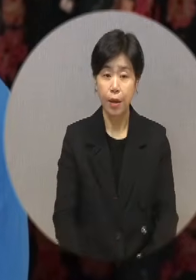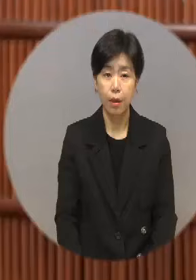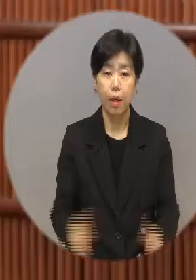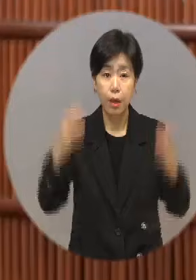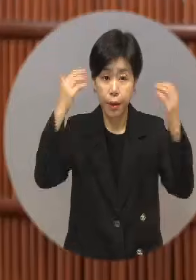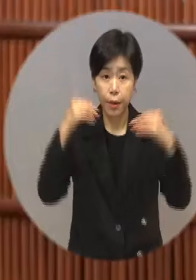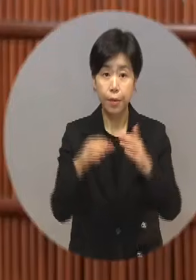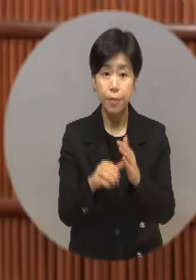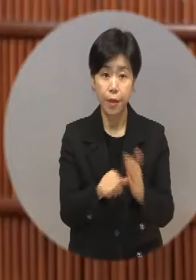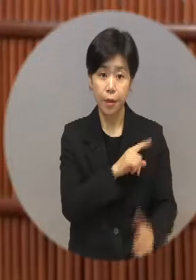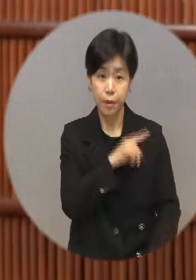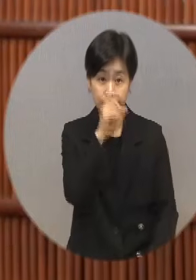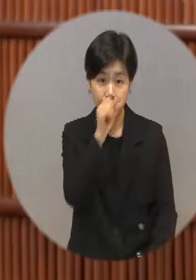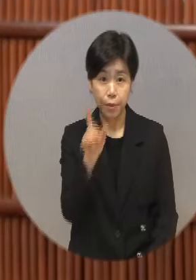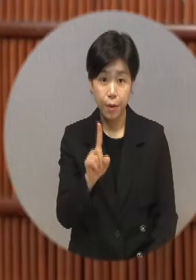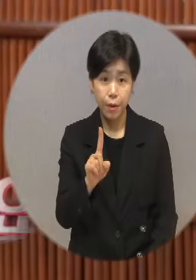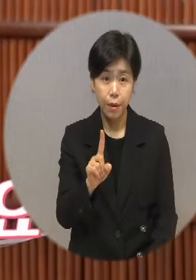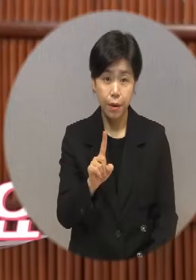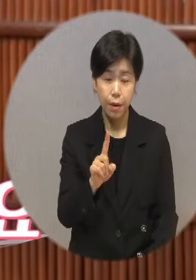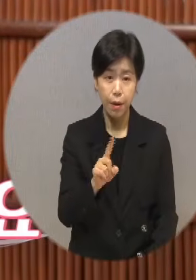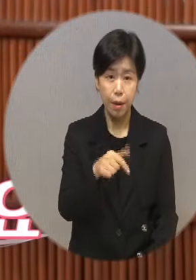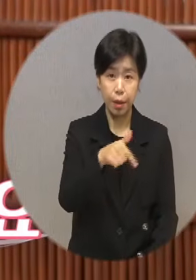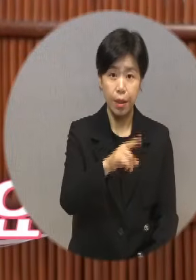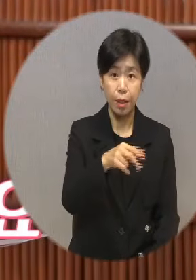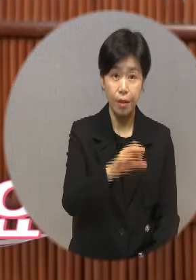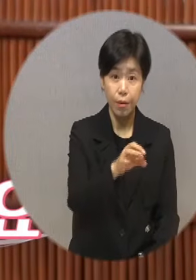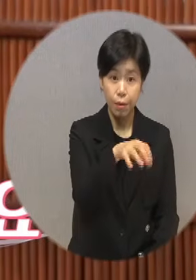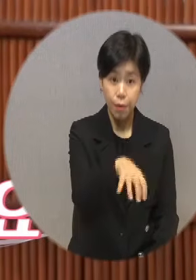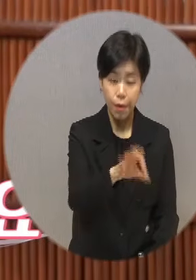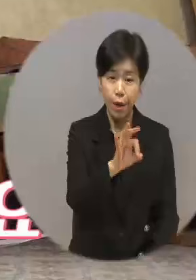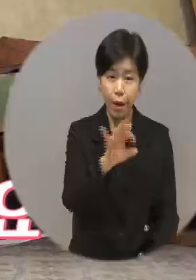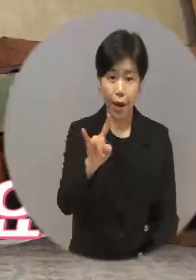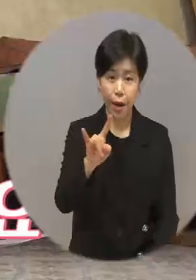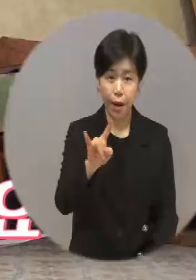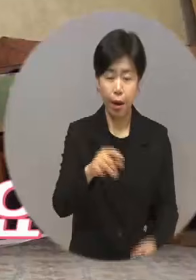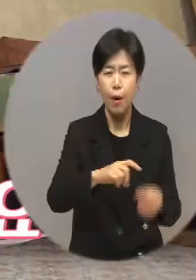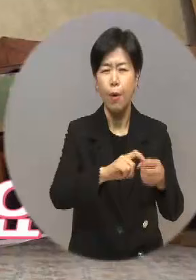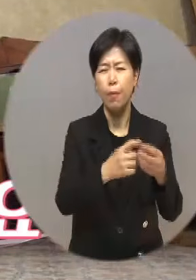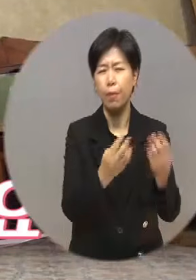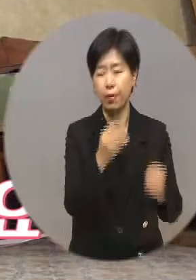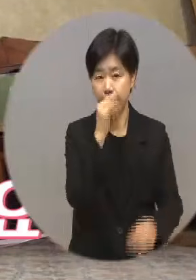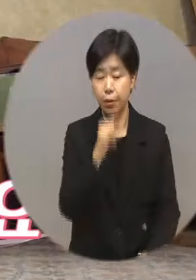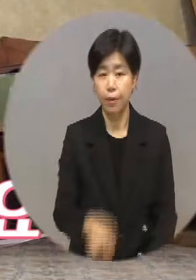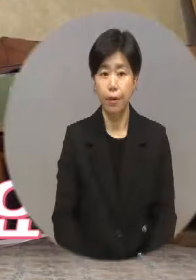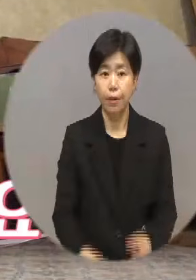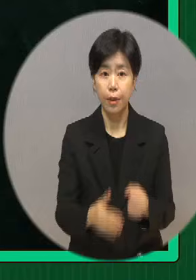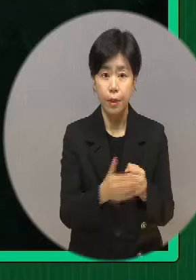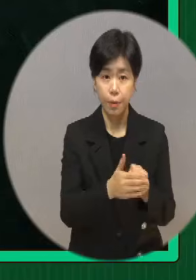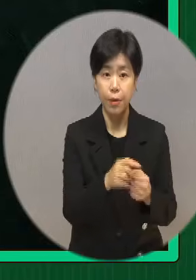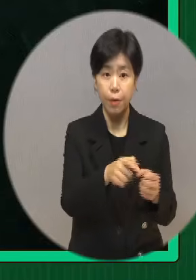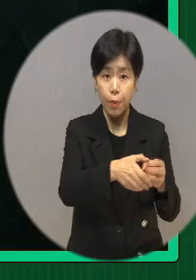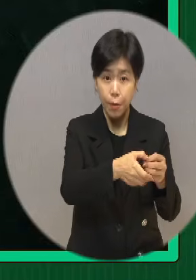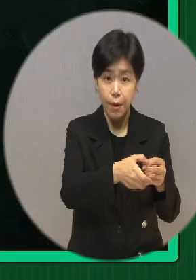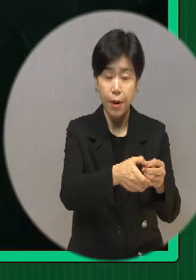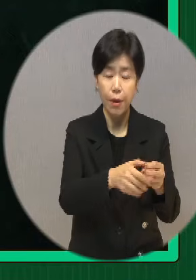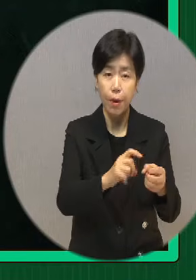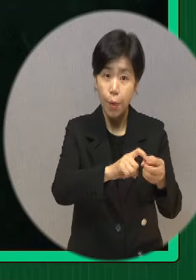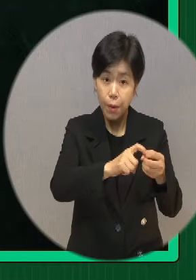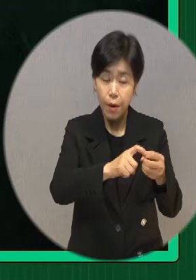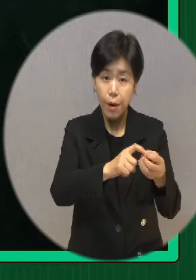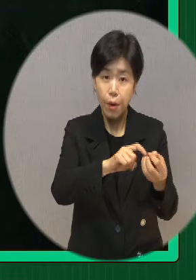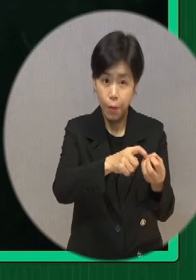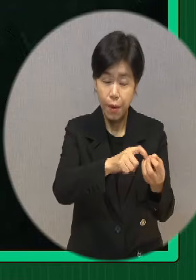해도 거기는 애호박이 좀 많았다고 해요. 네. 맛있었대요. 네. 애호박을 듬뿍 넣은 개성